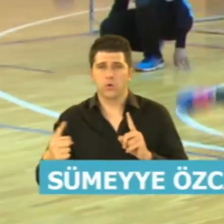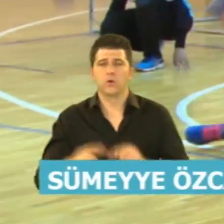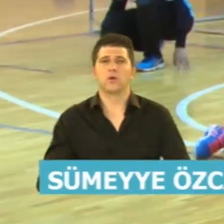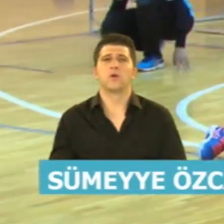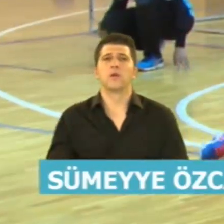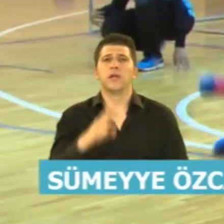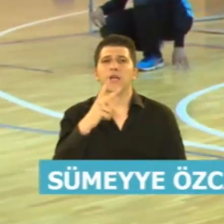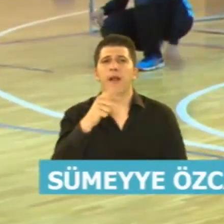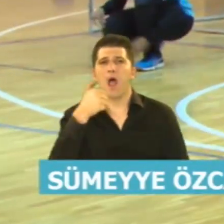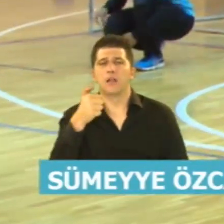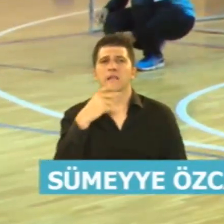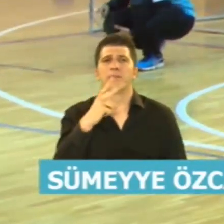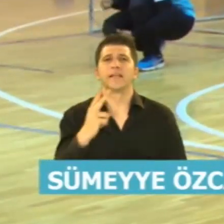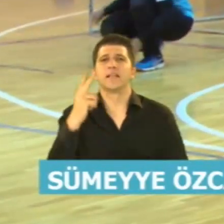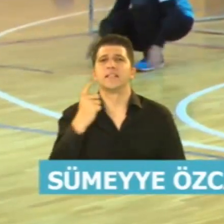ben.